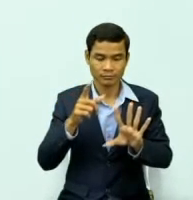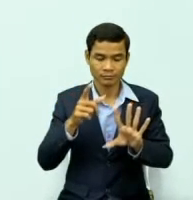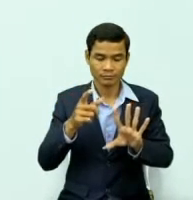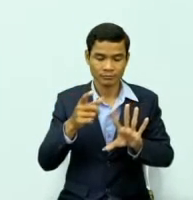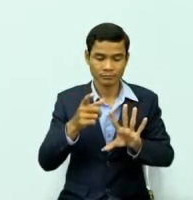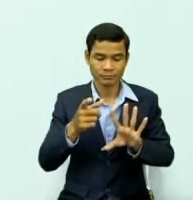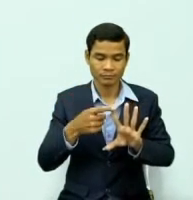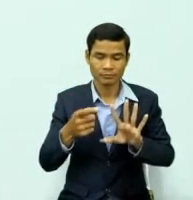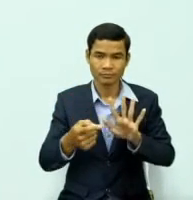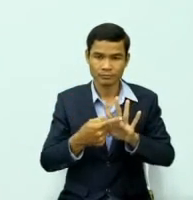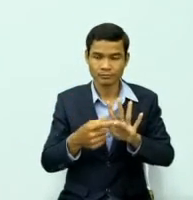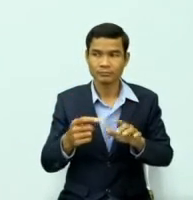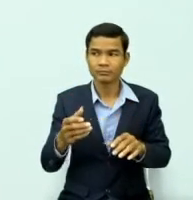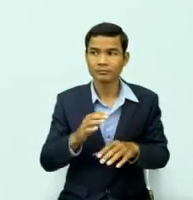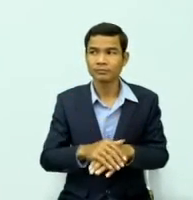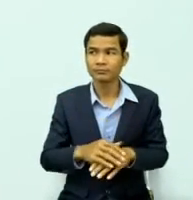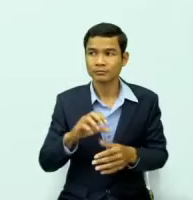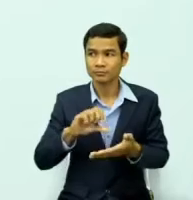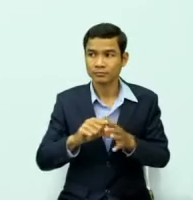đi